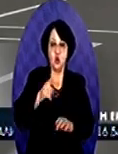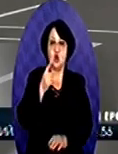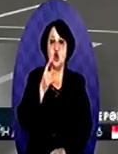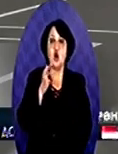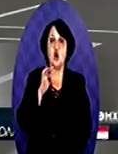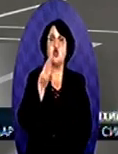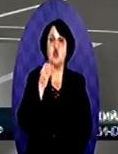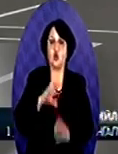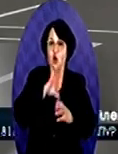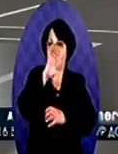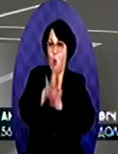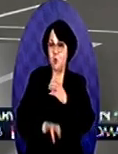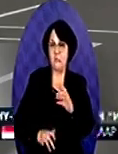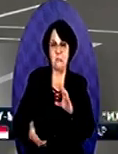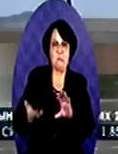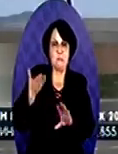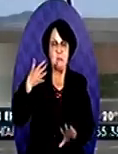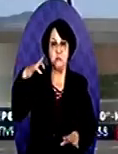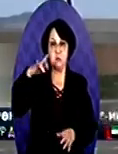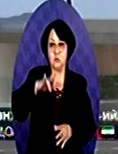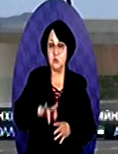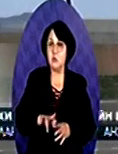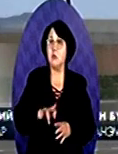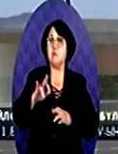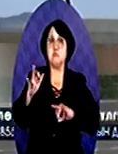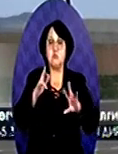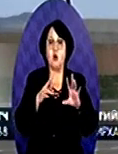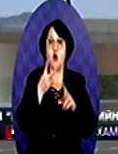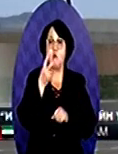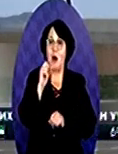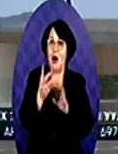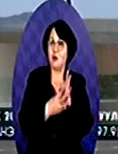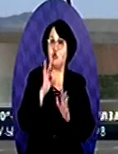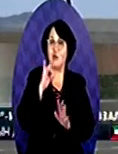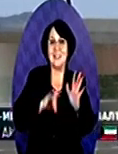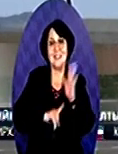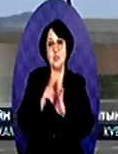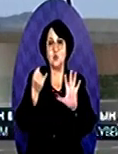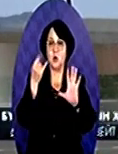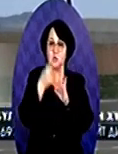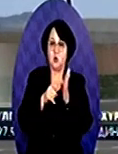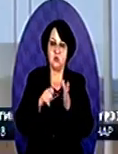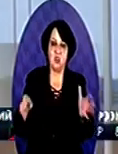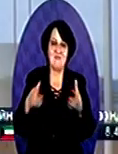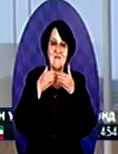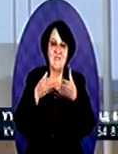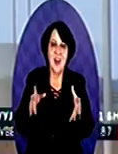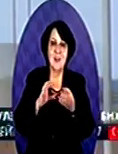шинэ буудлыг 2019 оны эхний хагасд ашиглалтанд оруулна. За харин Буян тухайгийн